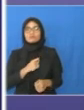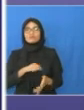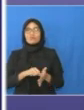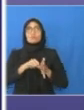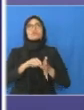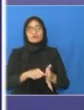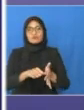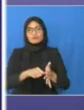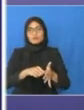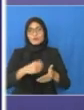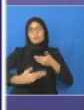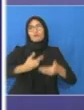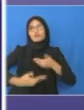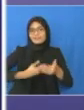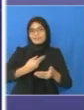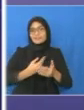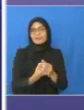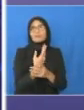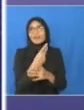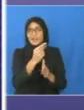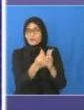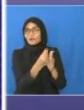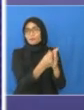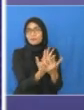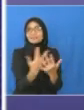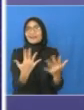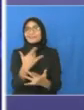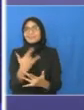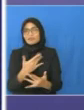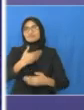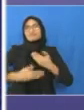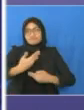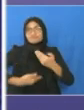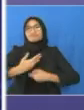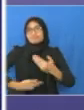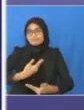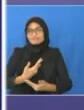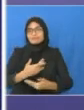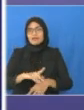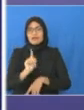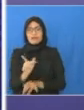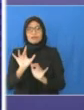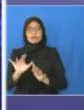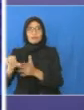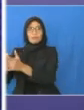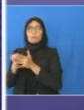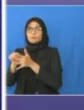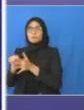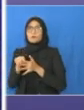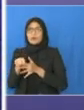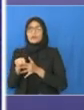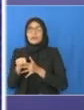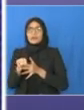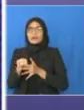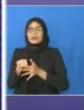masyarakat tetap bergerak dan berputar Serta adanya berbagai uluran tangan untuk